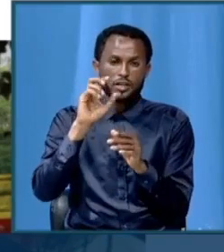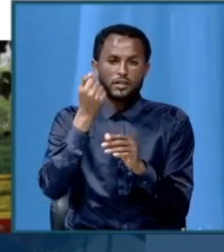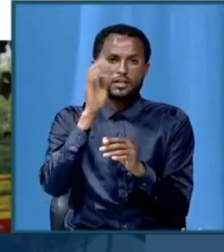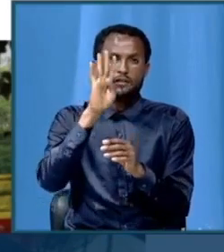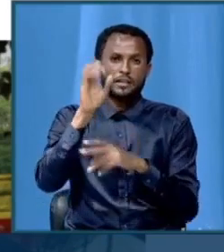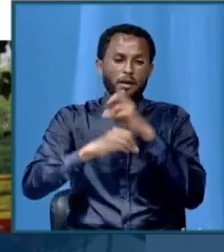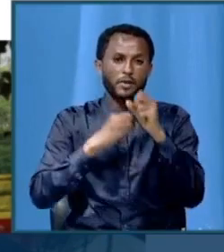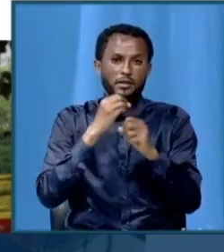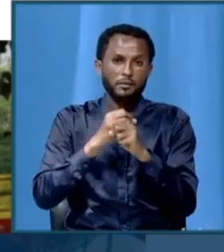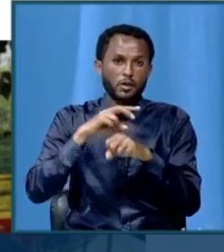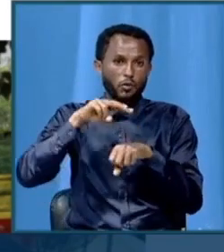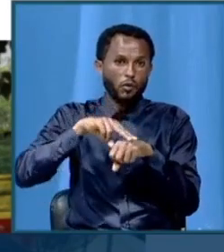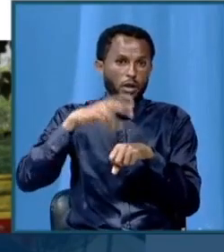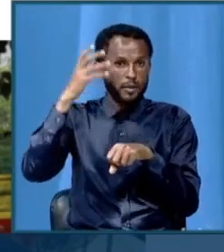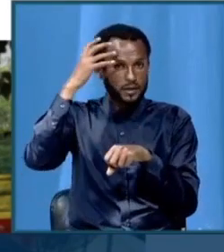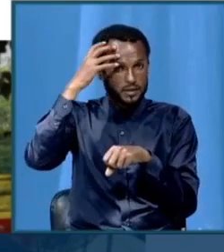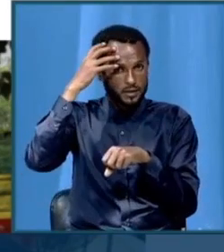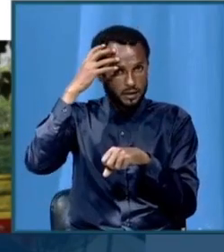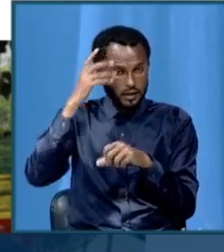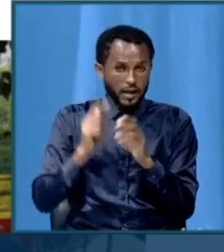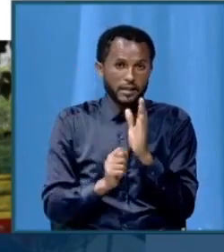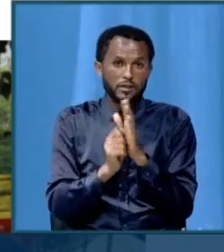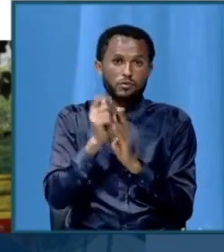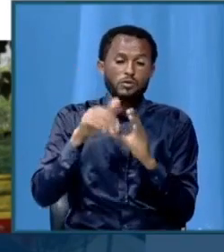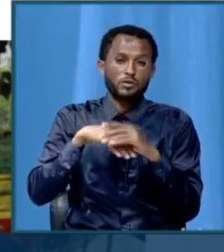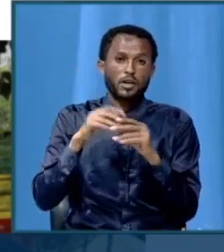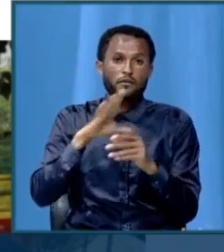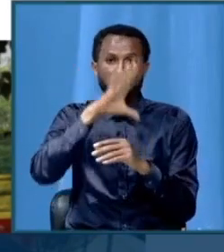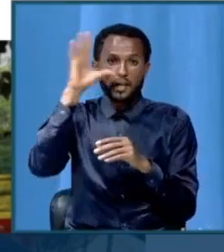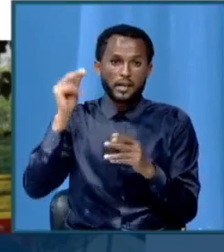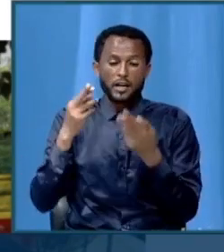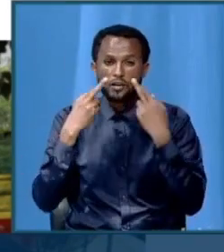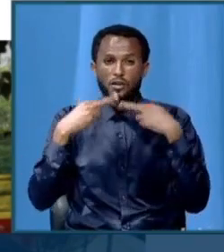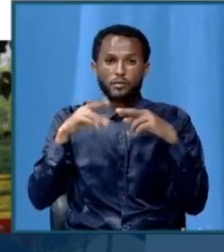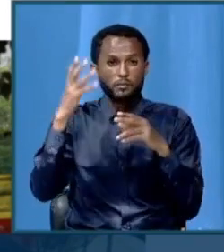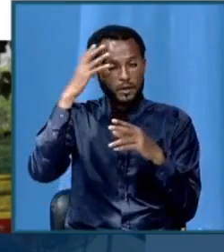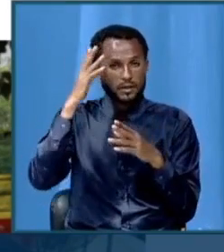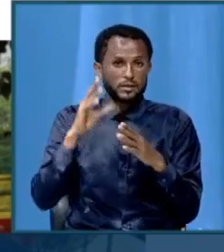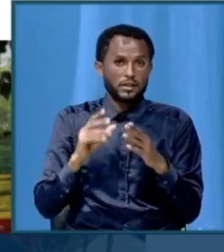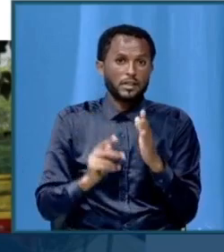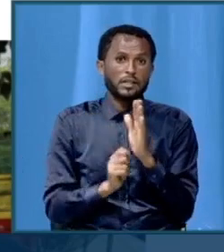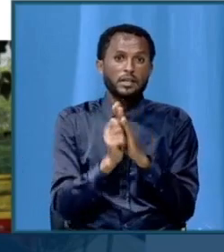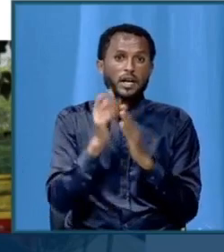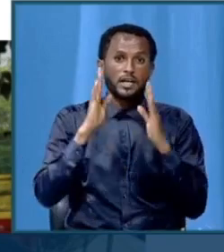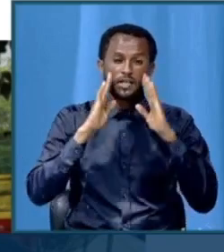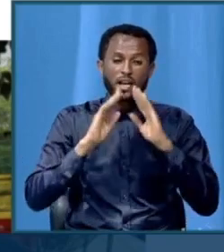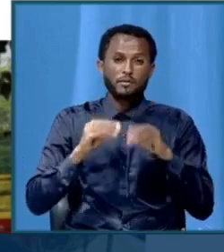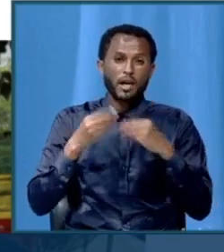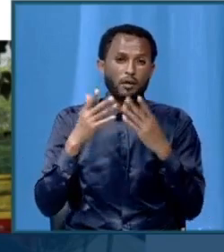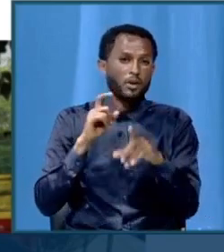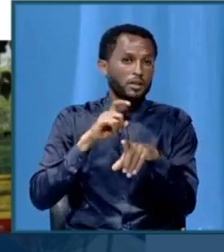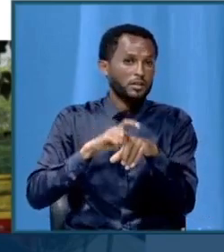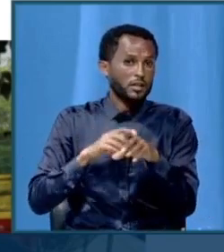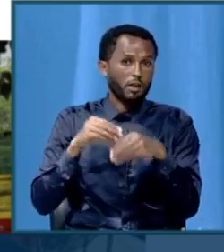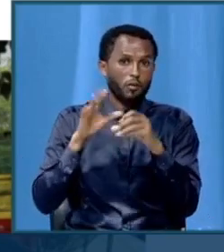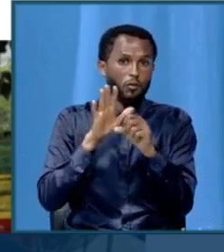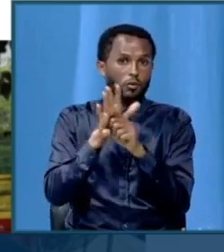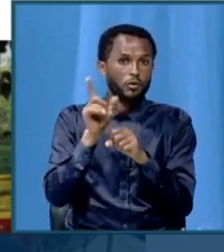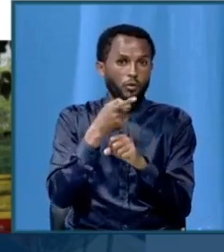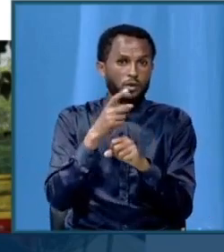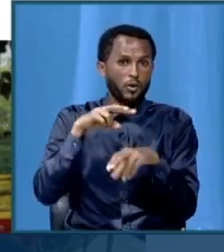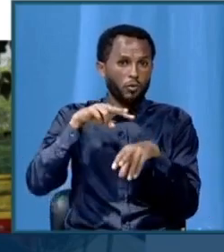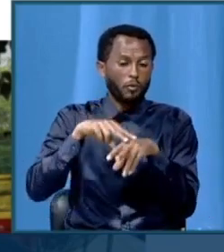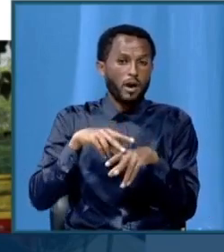16/2014 ዓ.ም ቅዋም መንግስቲ ትግራይ ሒዙ ዝወፀ መፅሔት ዘአፍሪካን ሪፖርት መንግስቲ ትግራይ ንሰላም ዝሃቦ ዕድልን ግዜን እኹል እኳ እንተኾነ ቅዋም